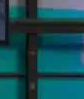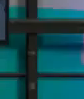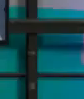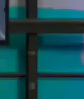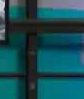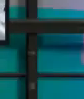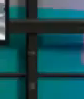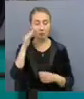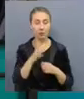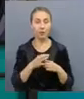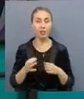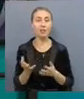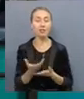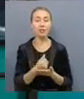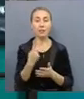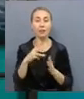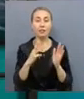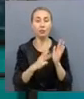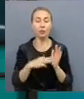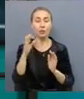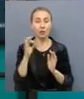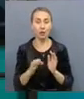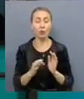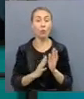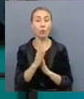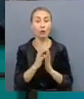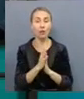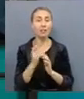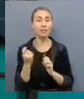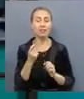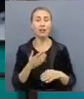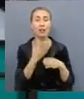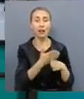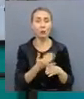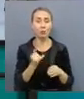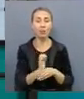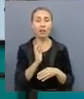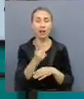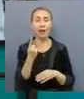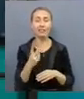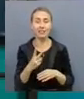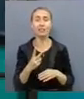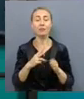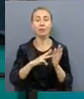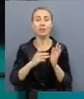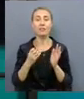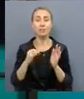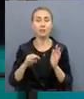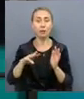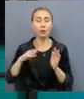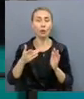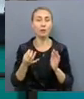В Акмолинской области собрано 28% урожая. В зернохранилище уже отправилось 1 миллион 264 тонны